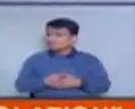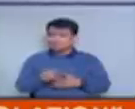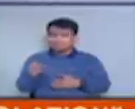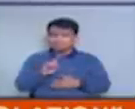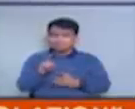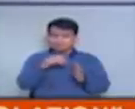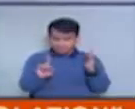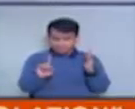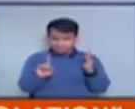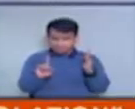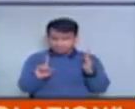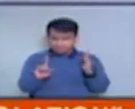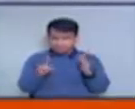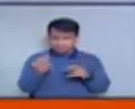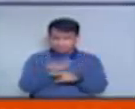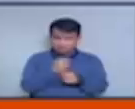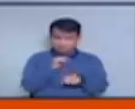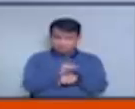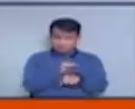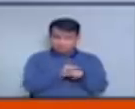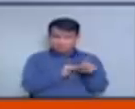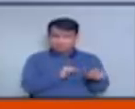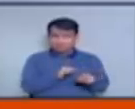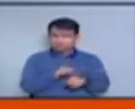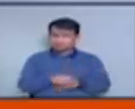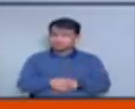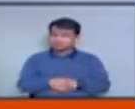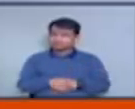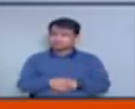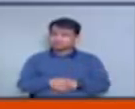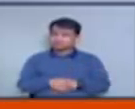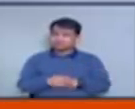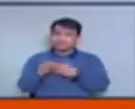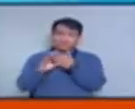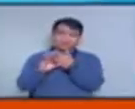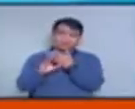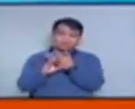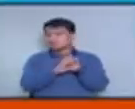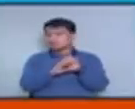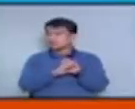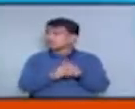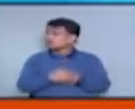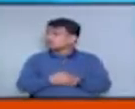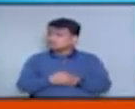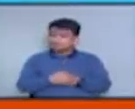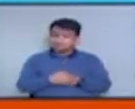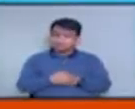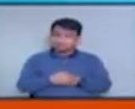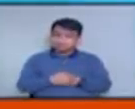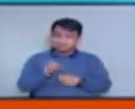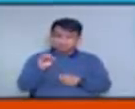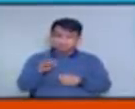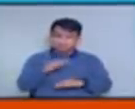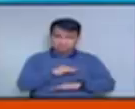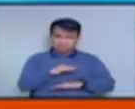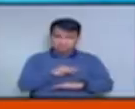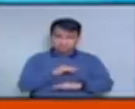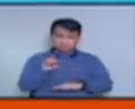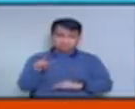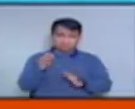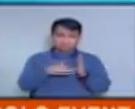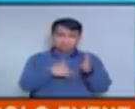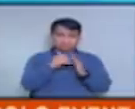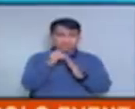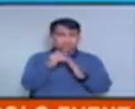yung pintor ho ba, sir? Regular po yung trabaho nyo? Kumukontrata po ako, sir. Sumasapat naman po yung inyong kinikita bilang